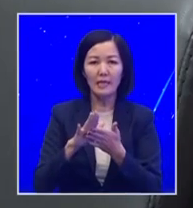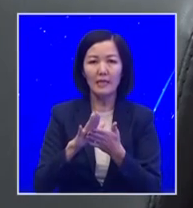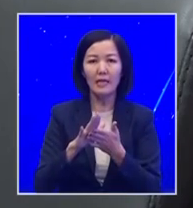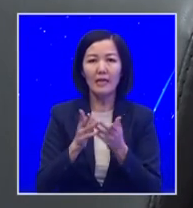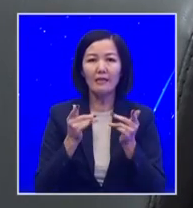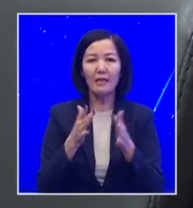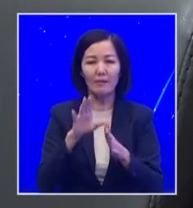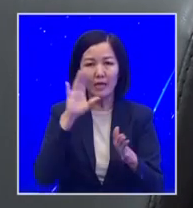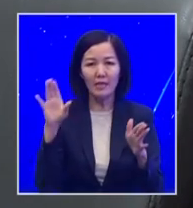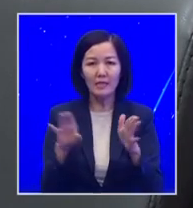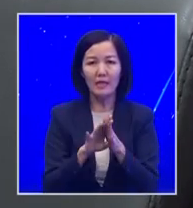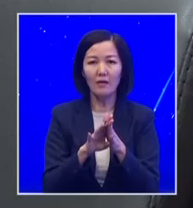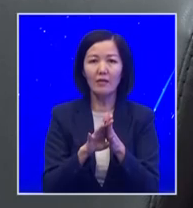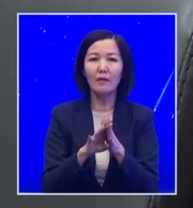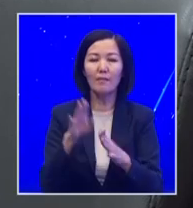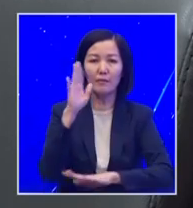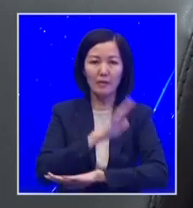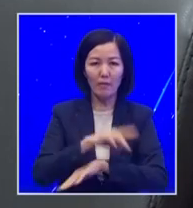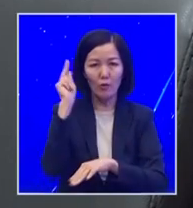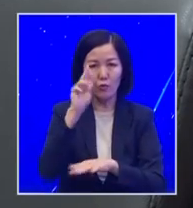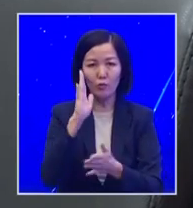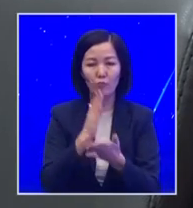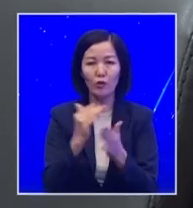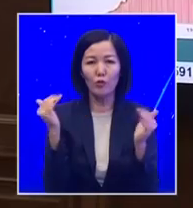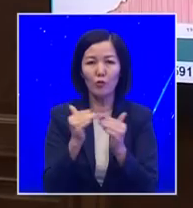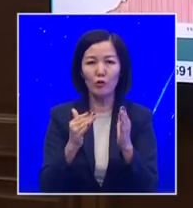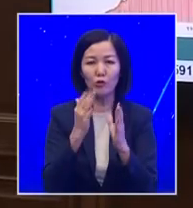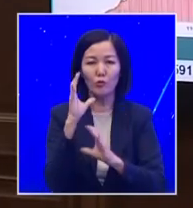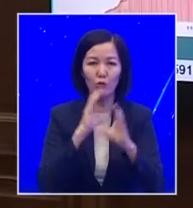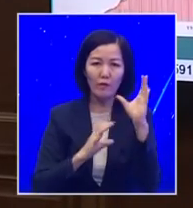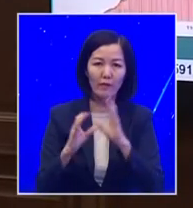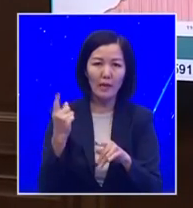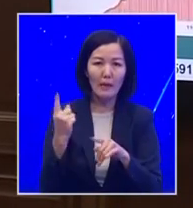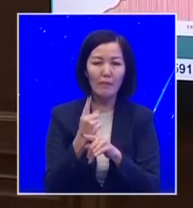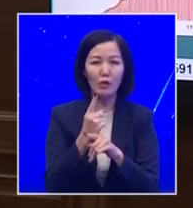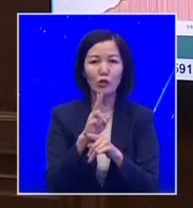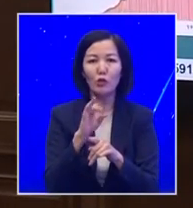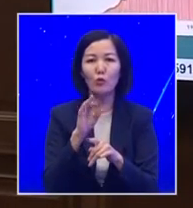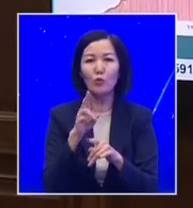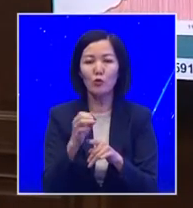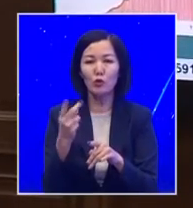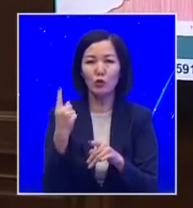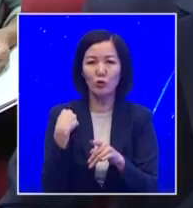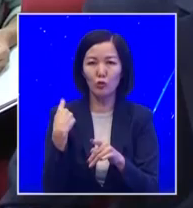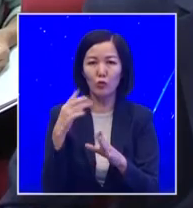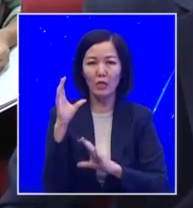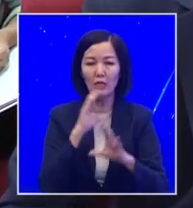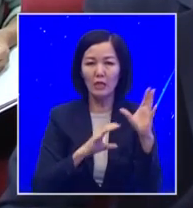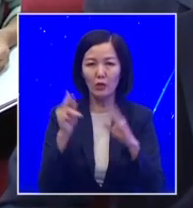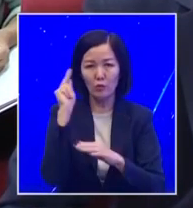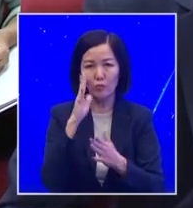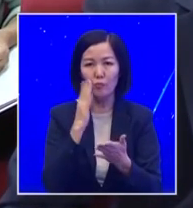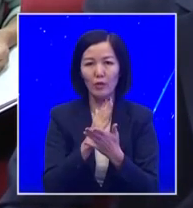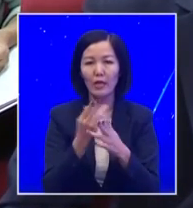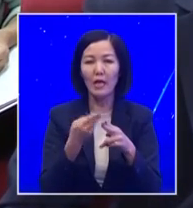санитарлық-эпидемиологиялық талаптарды сақтай отырып, аралас түрде оқытылады. Колледждер мен жоғары оқу орындарының бірінші курс студенттеріне де осы режим қолданылады.